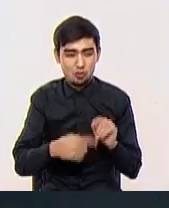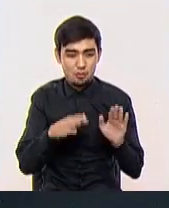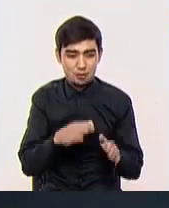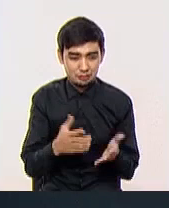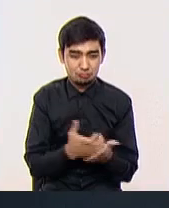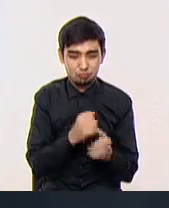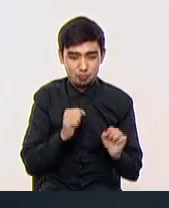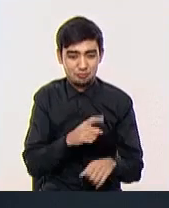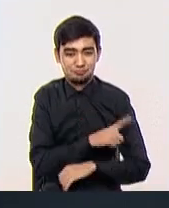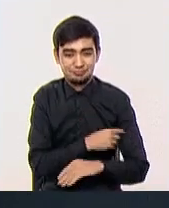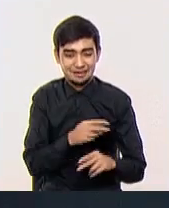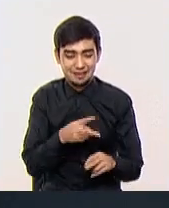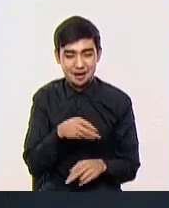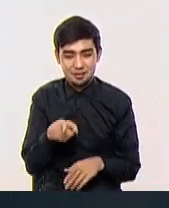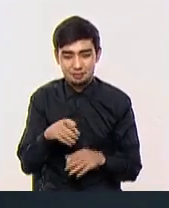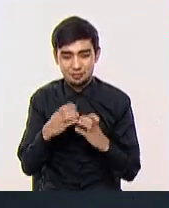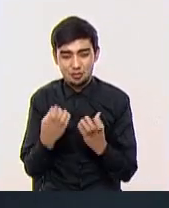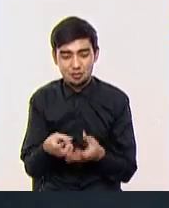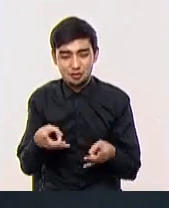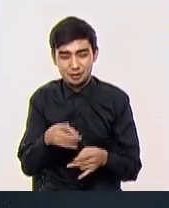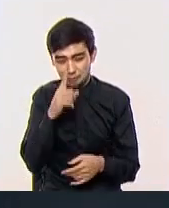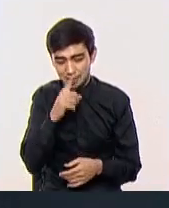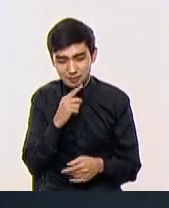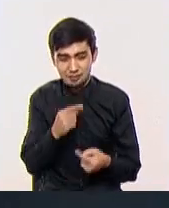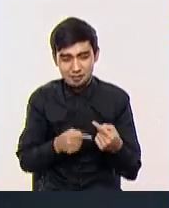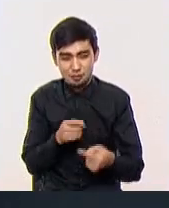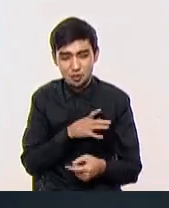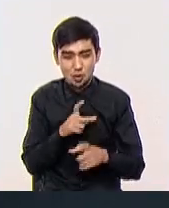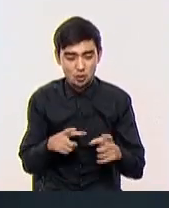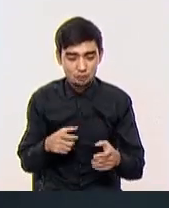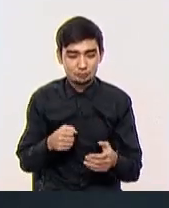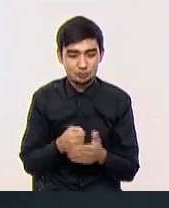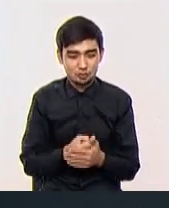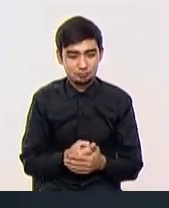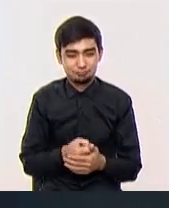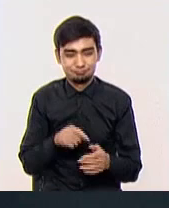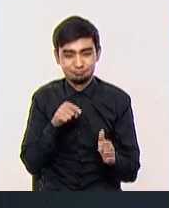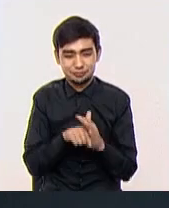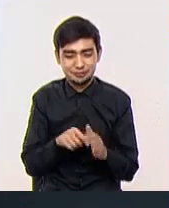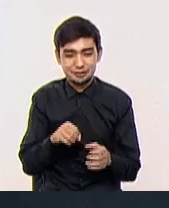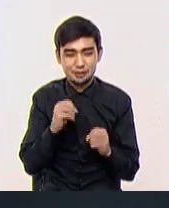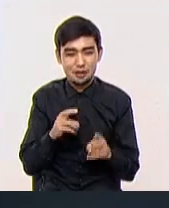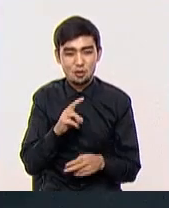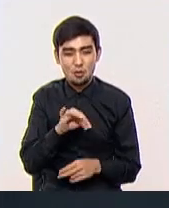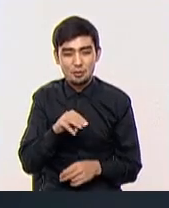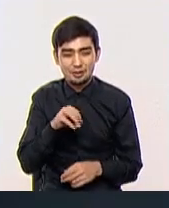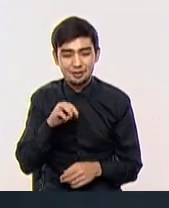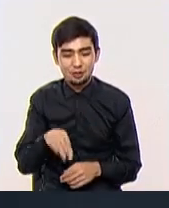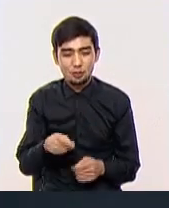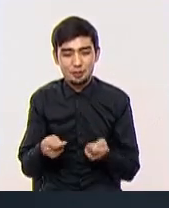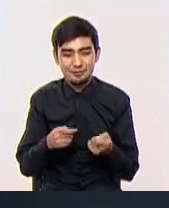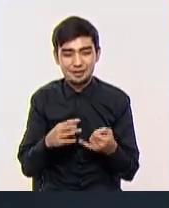другой участок. Спустя месяцы этого противостояния людям удалось достучаться до комитета по